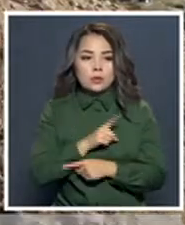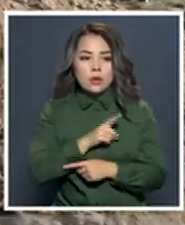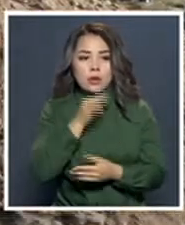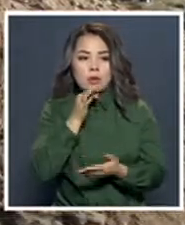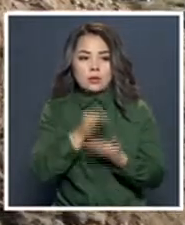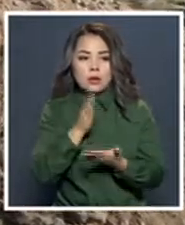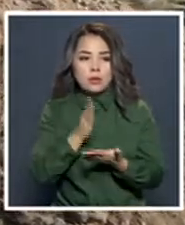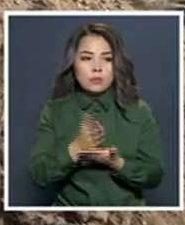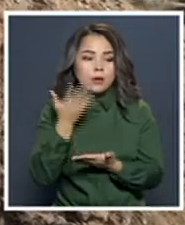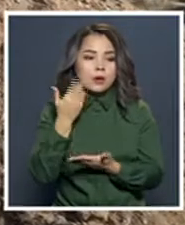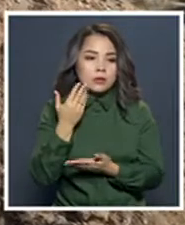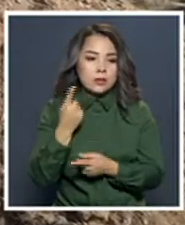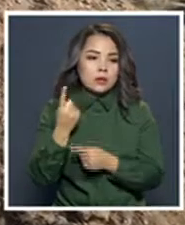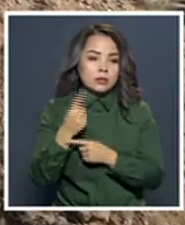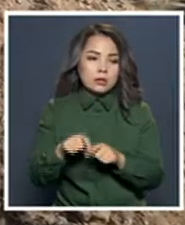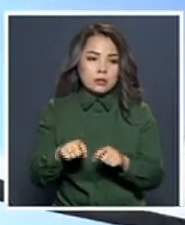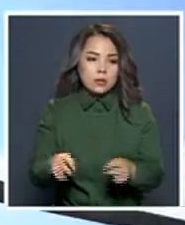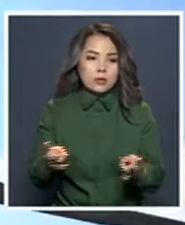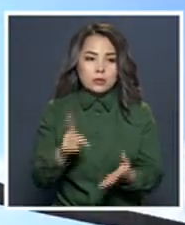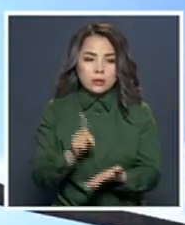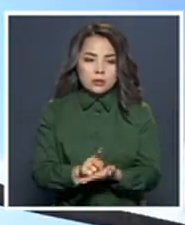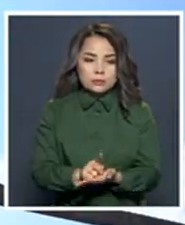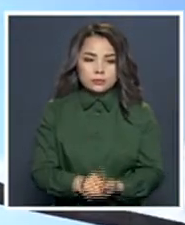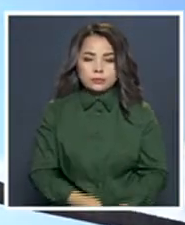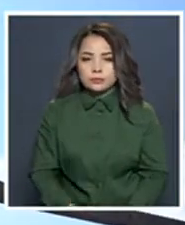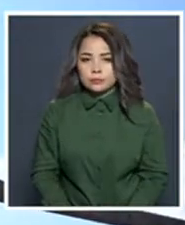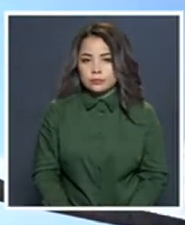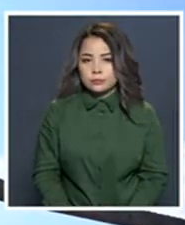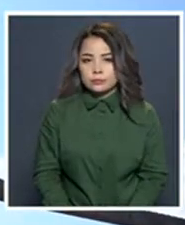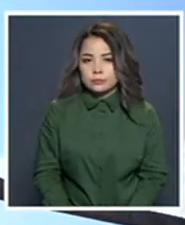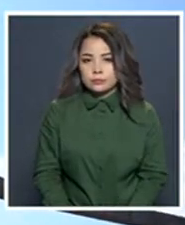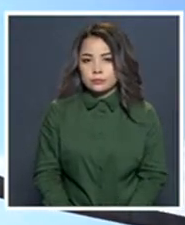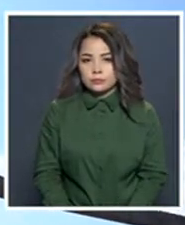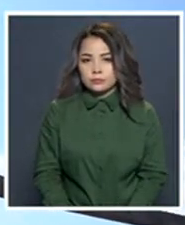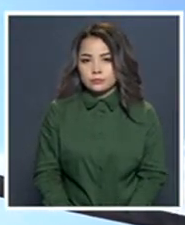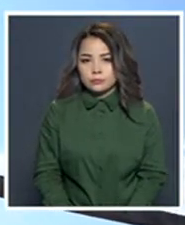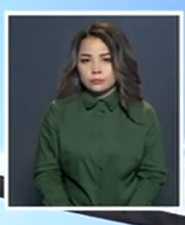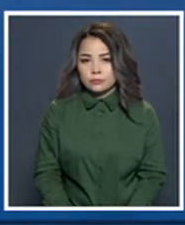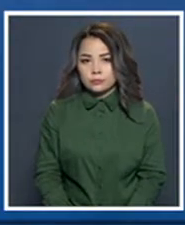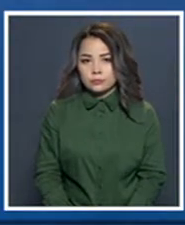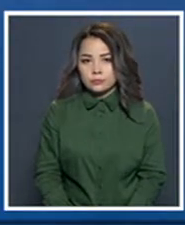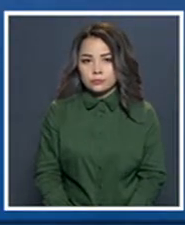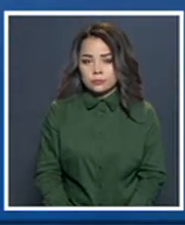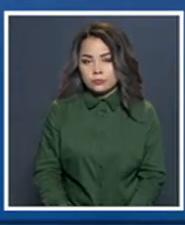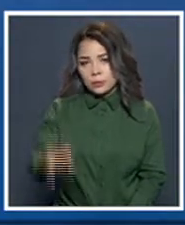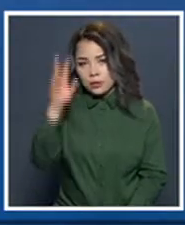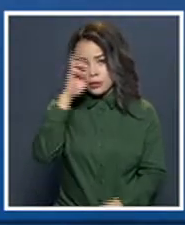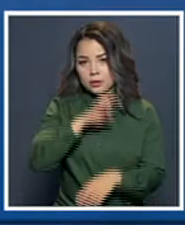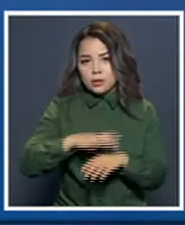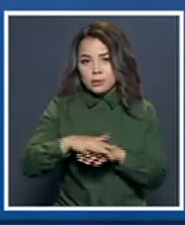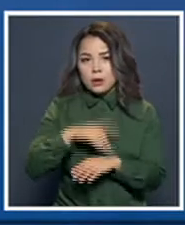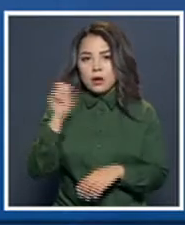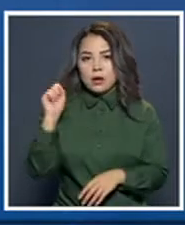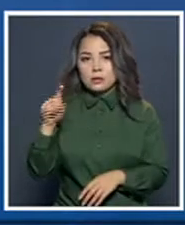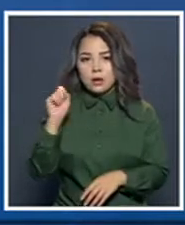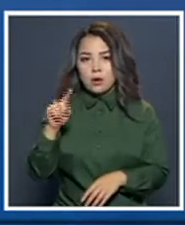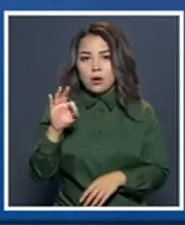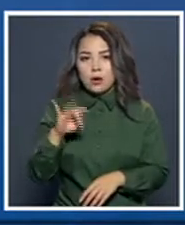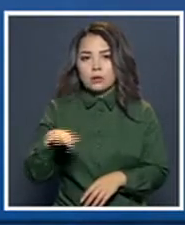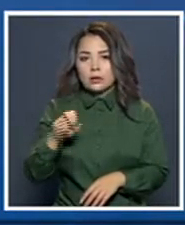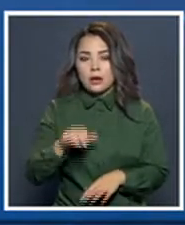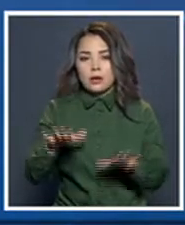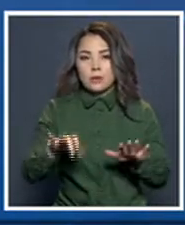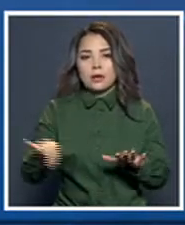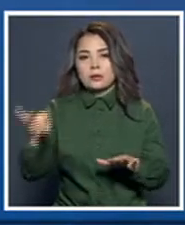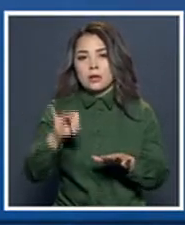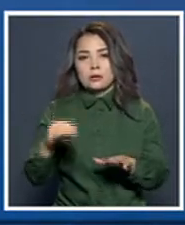қарай ісіне кіріспек. Қуаныш Қанатұлы, Самат Оразалинов, Қазақстан ұлттық арнасы, Алматы облысы. Елімізде Алтын Орда кезеңінен жататын